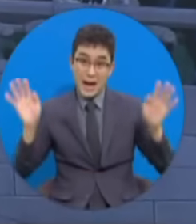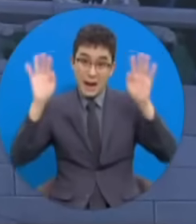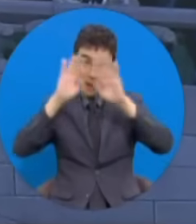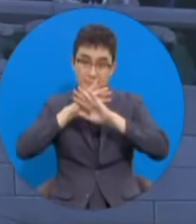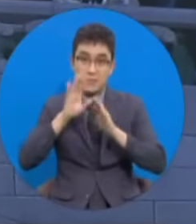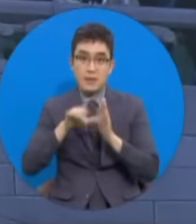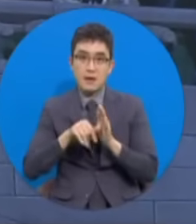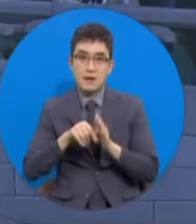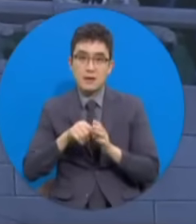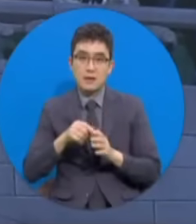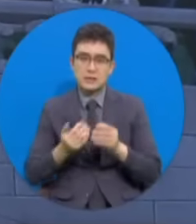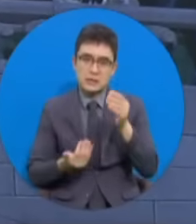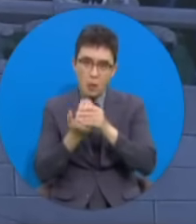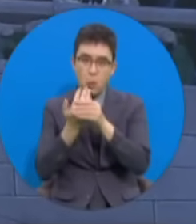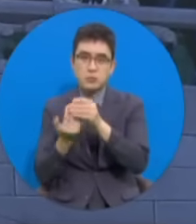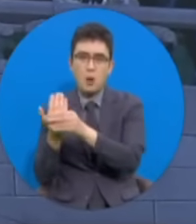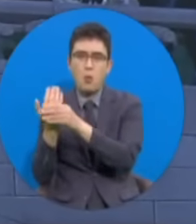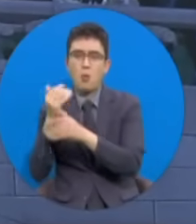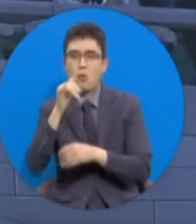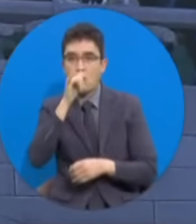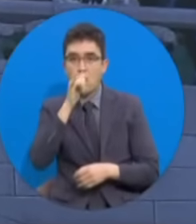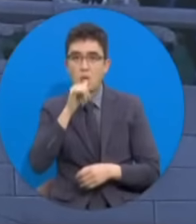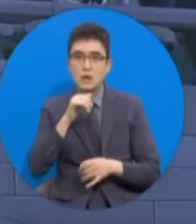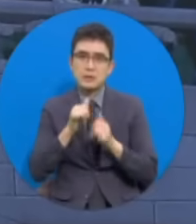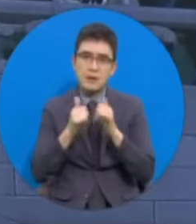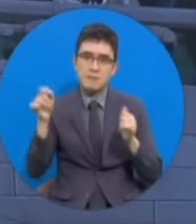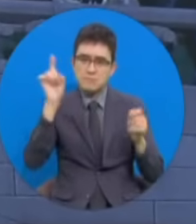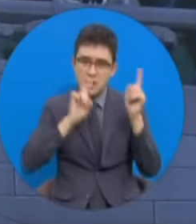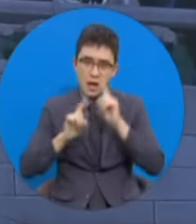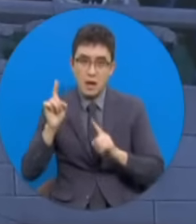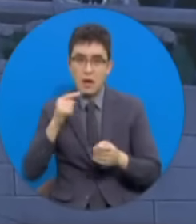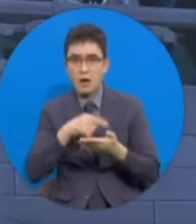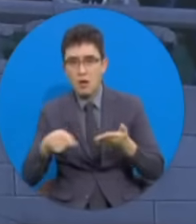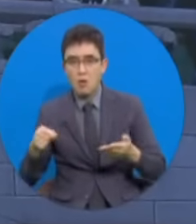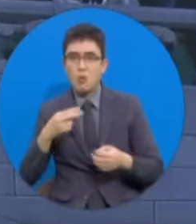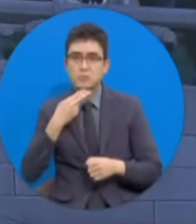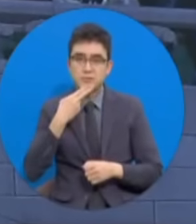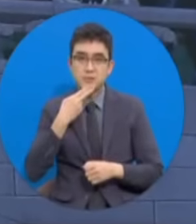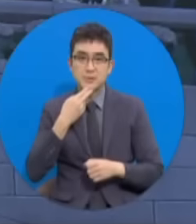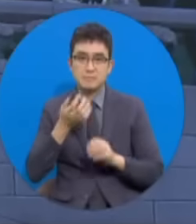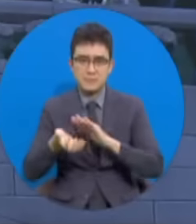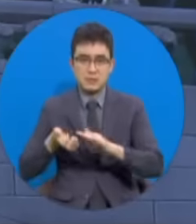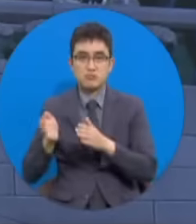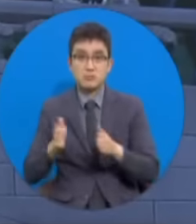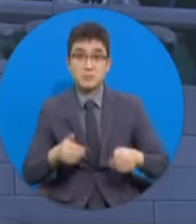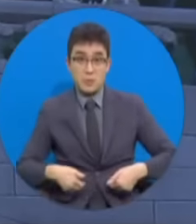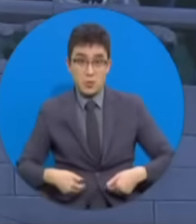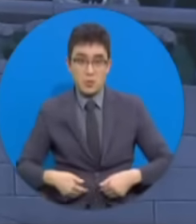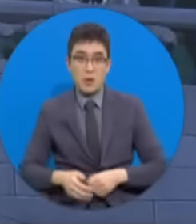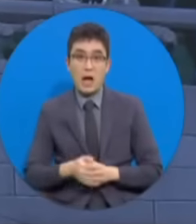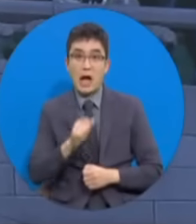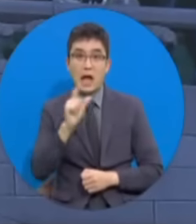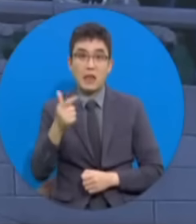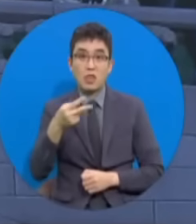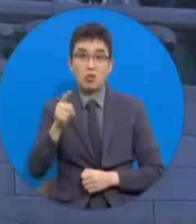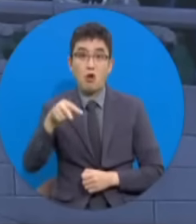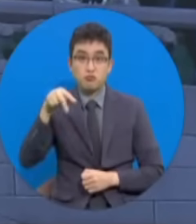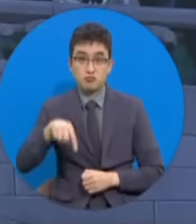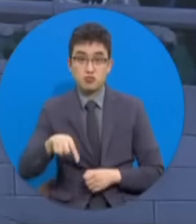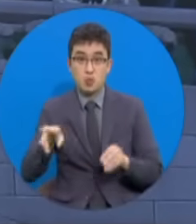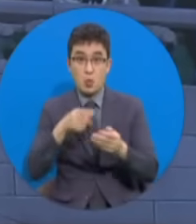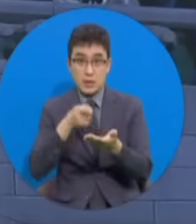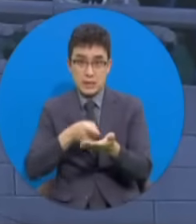사고도 많았습니다. 인명피해가 더 이상 발생하지 않도록 만반의 대비를 좀 하셔야 될 것 같습니다. 한덕수 총리가 무리하다 싶을